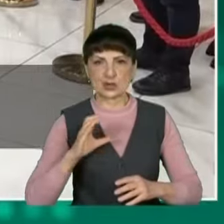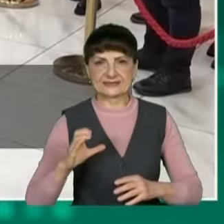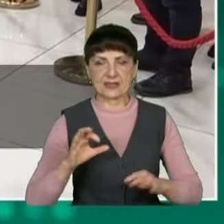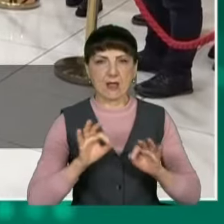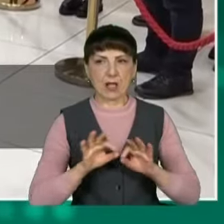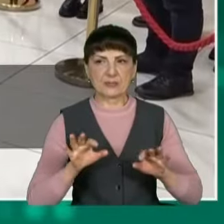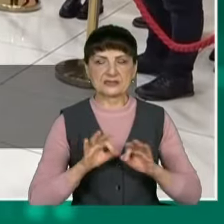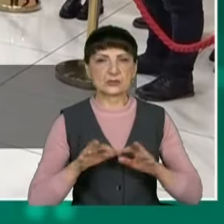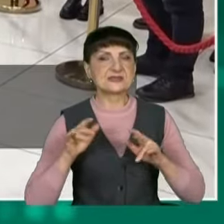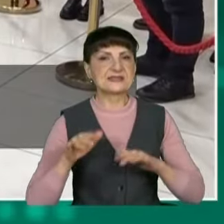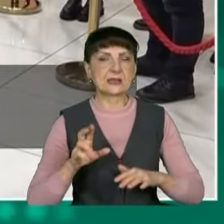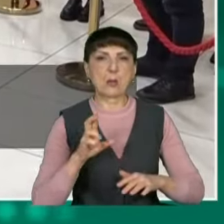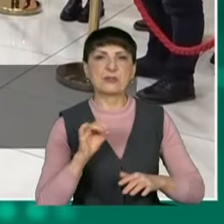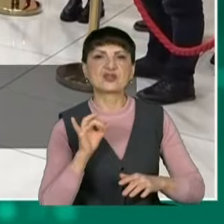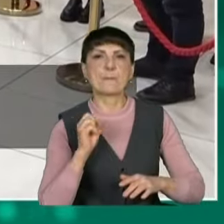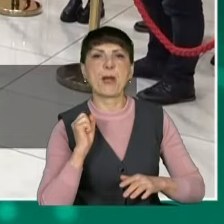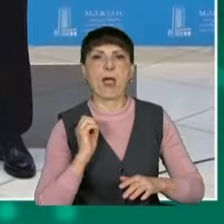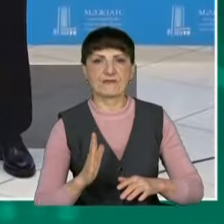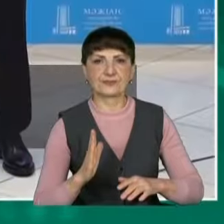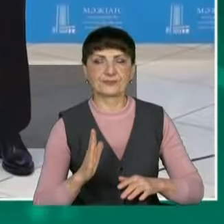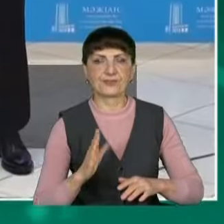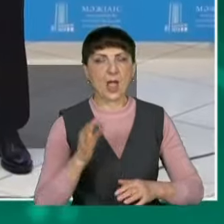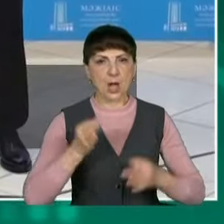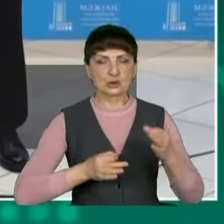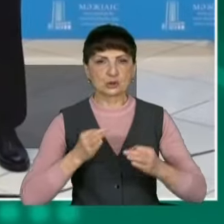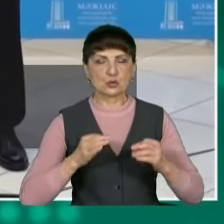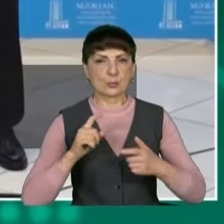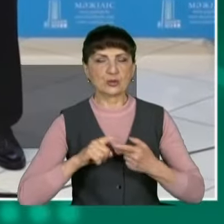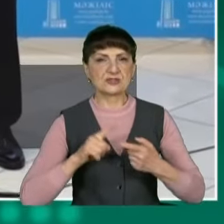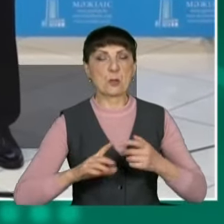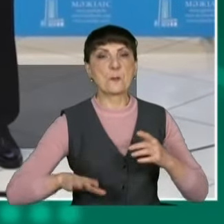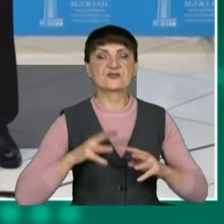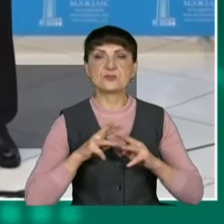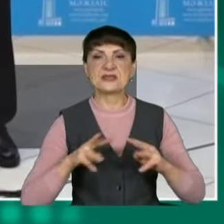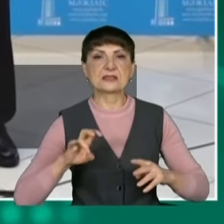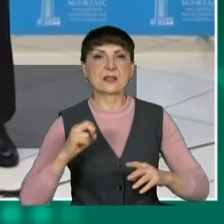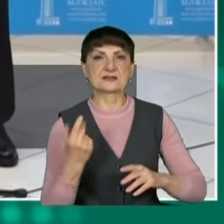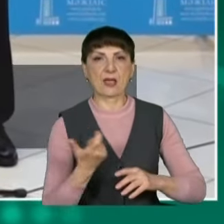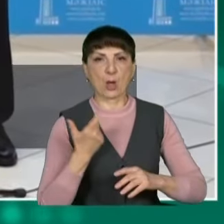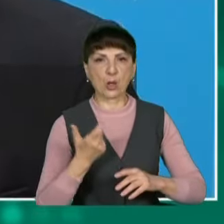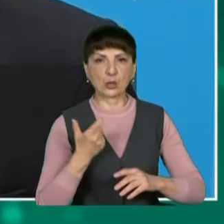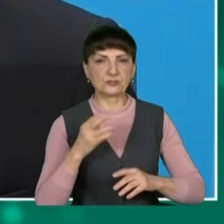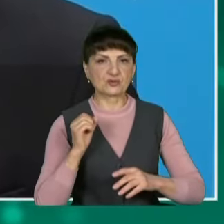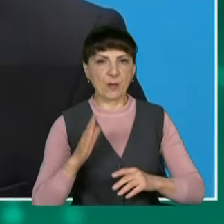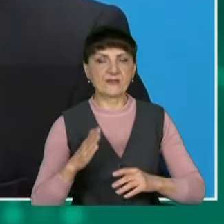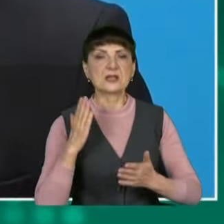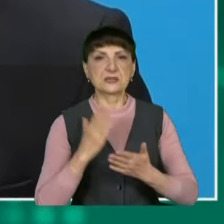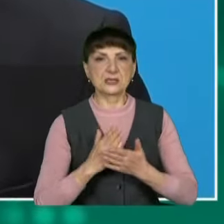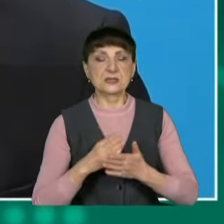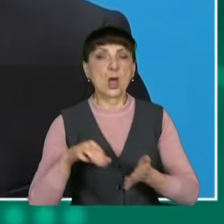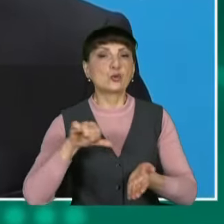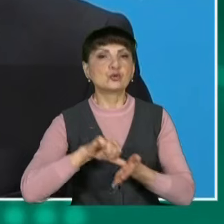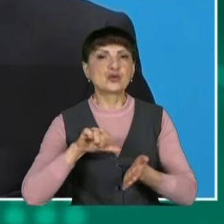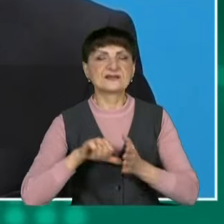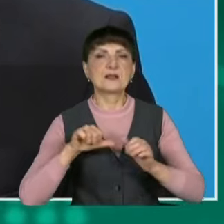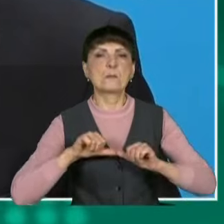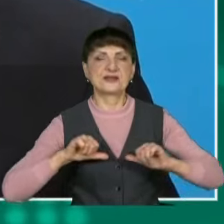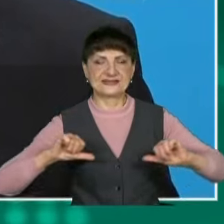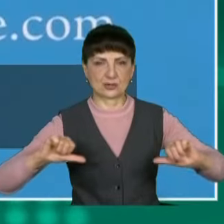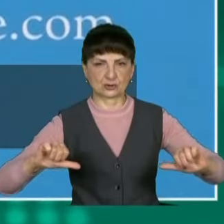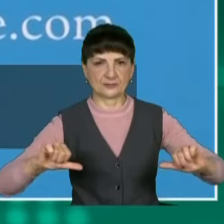комментируя дело Бишимбаева. Напомню, что суд по делу экс-министра нацэкономики Куандыка Бишимбаева состоится с участием присяжных